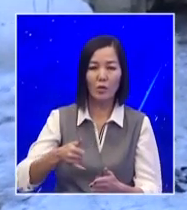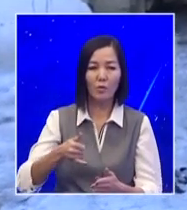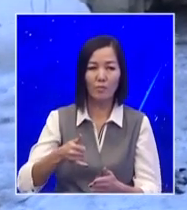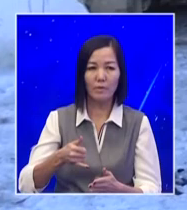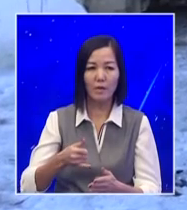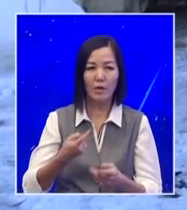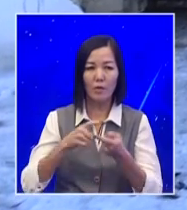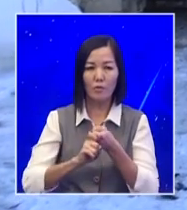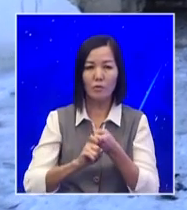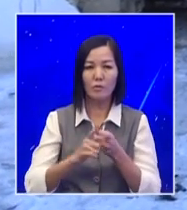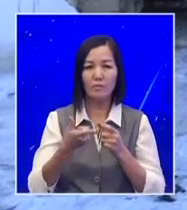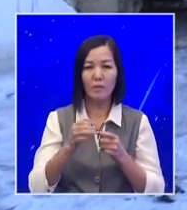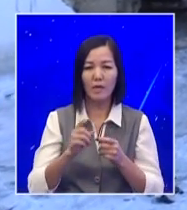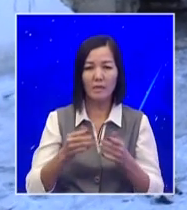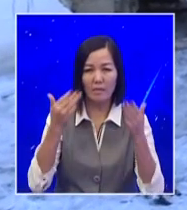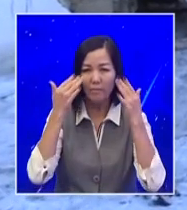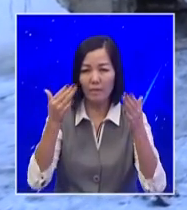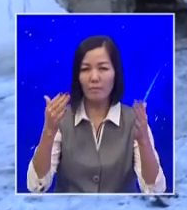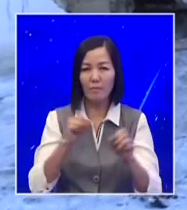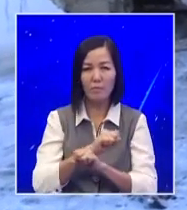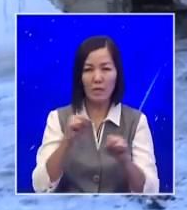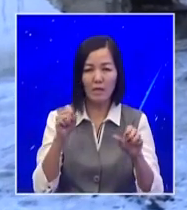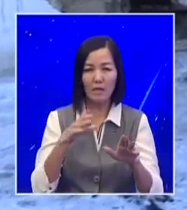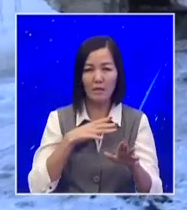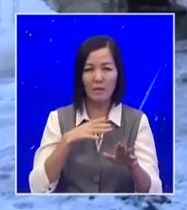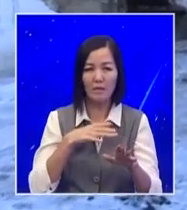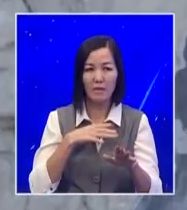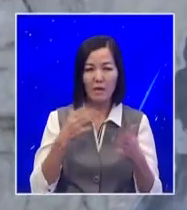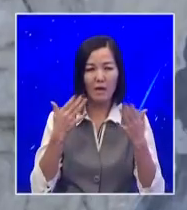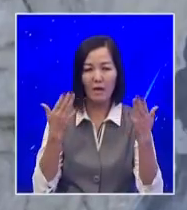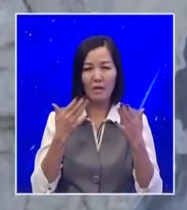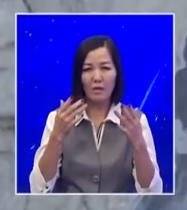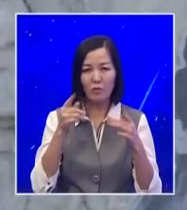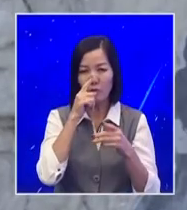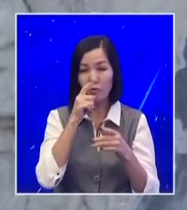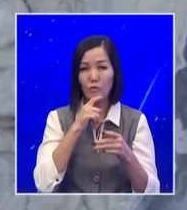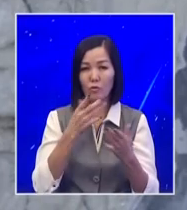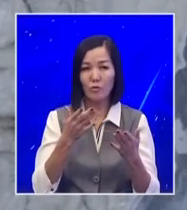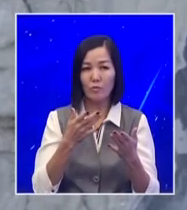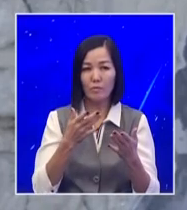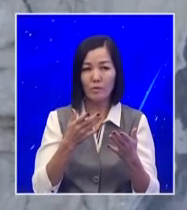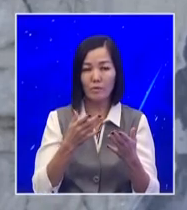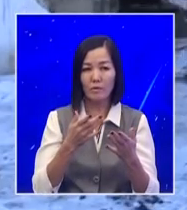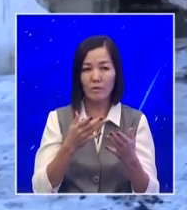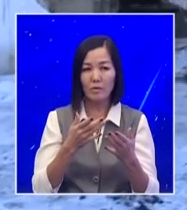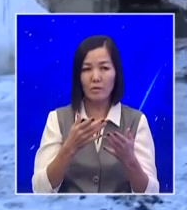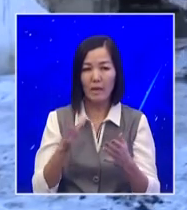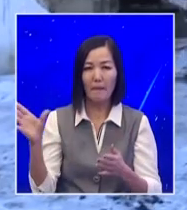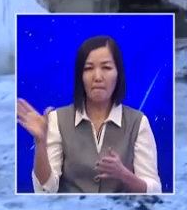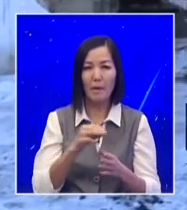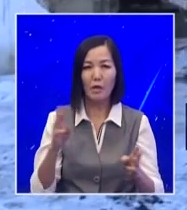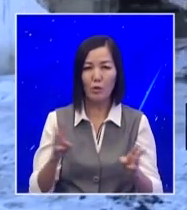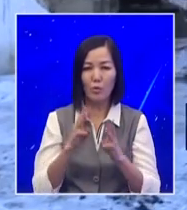болды. Білмейміз, не болып кеткенін, қалай болғанда түсінбей қалдық. Штенкесі шықтық енді, бәрі